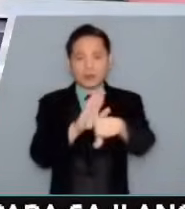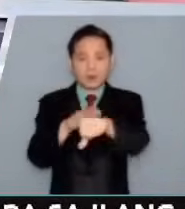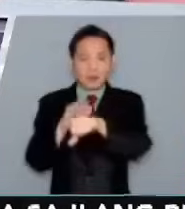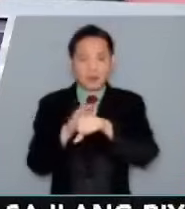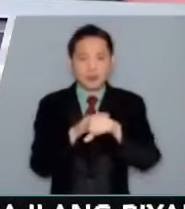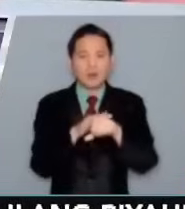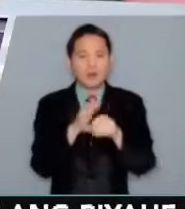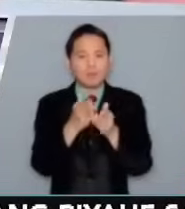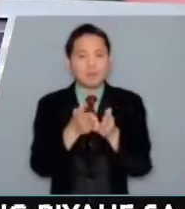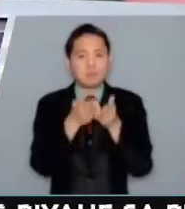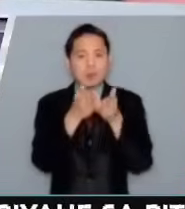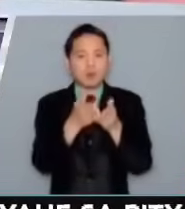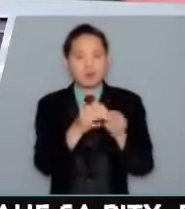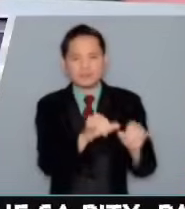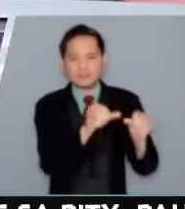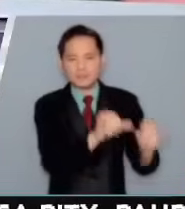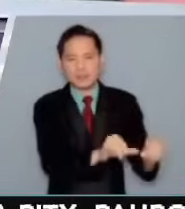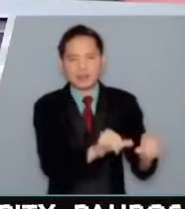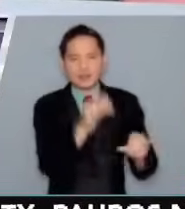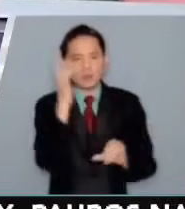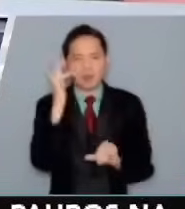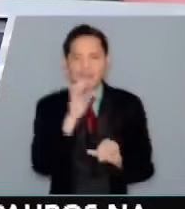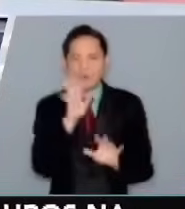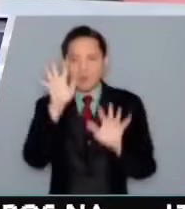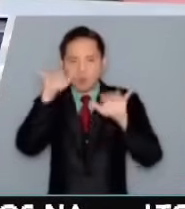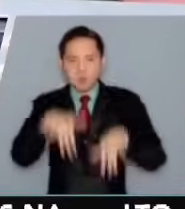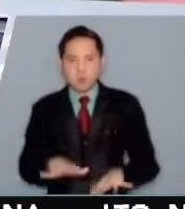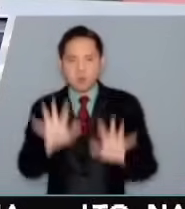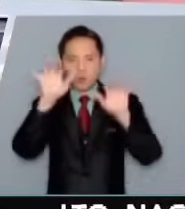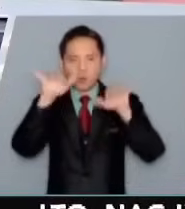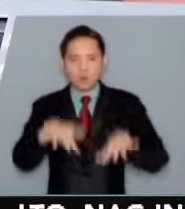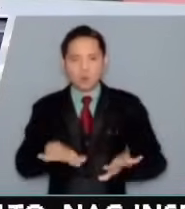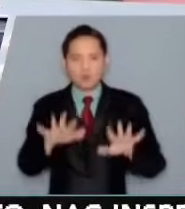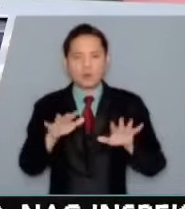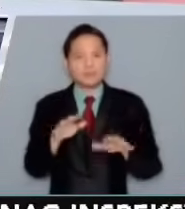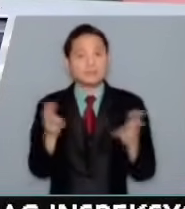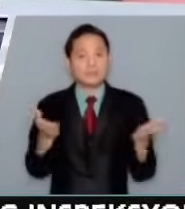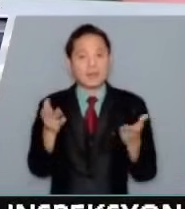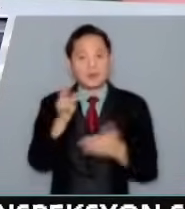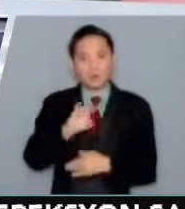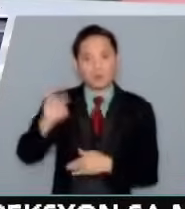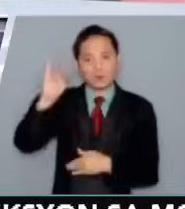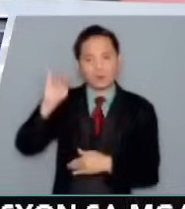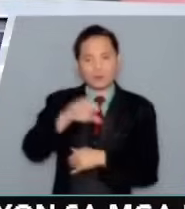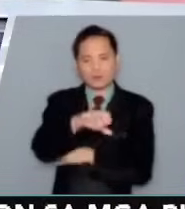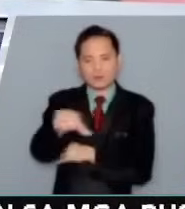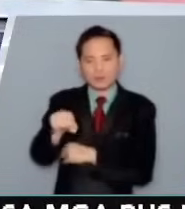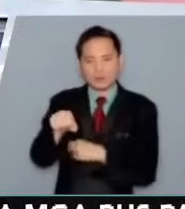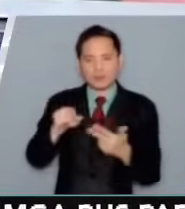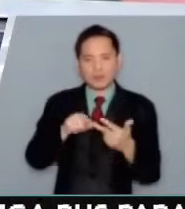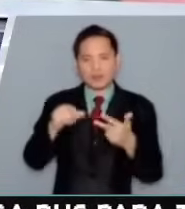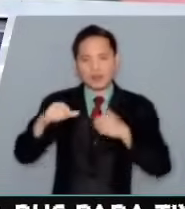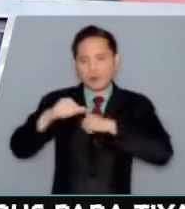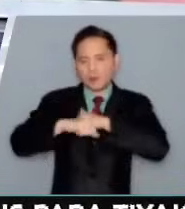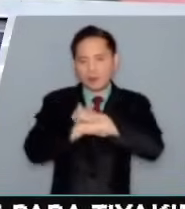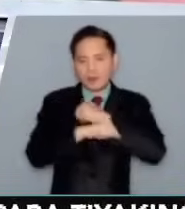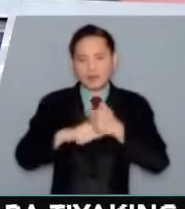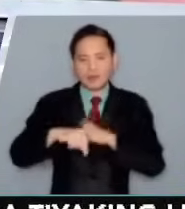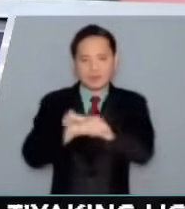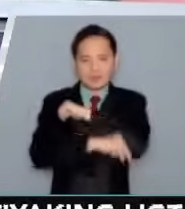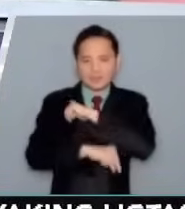pandagat na huwag munang pumalaot sa mga dagat sakop ng Ilocos Region, Cagayan Valley, Aurora, Quezon, Camarines